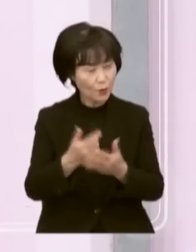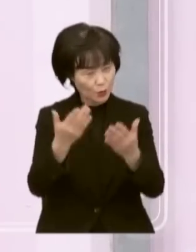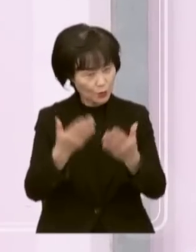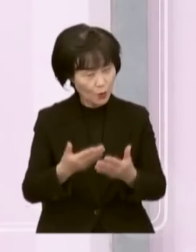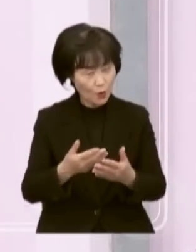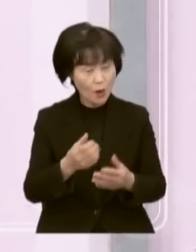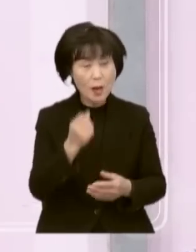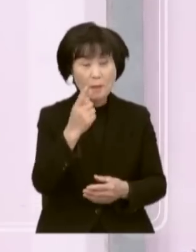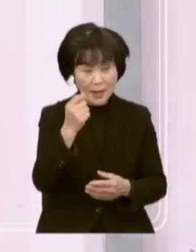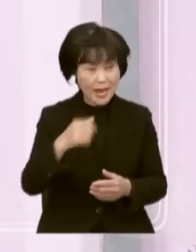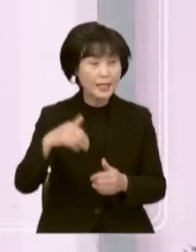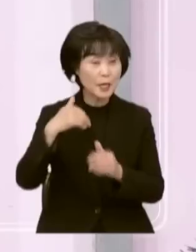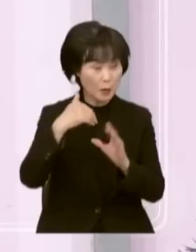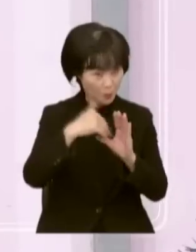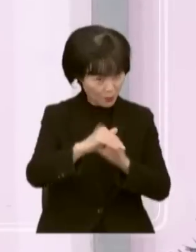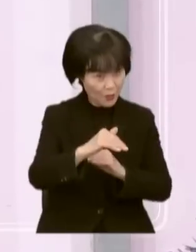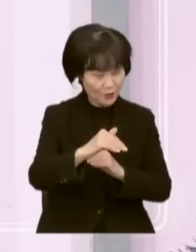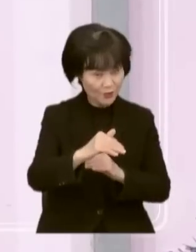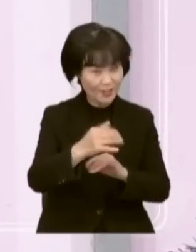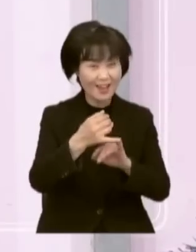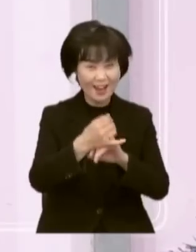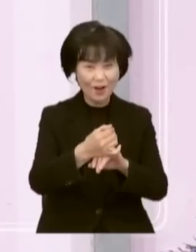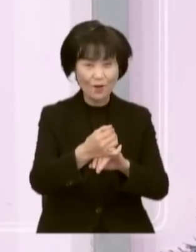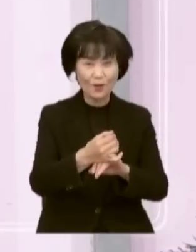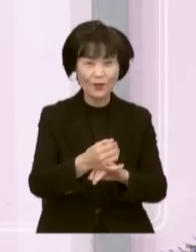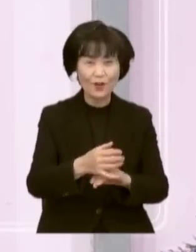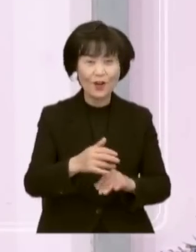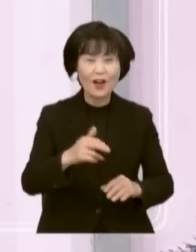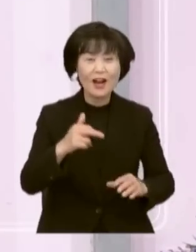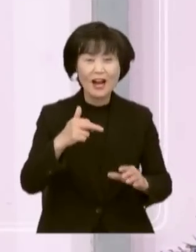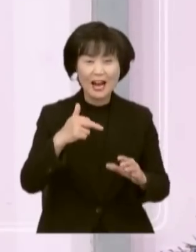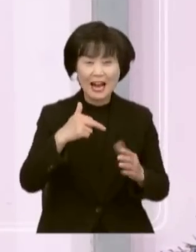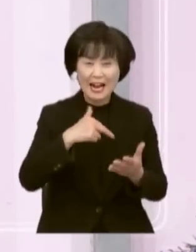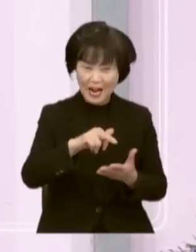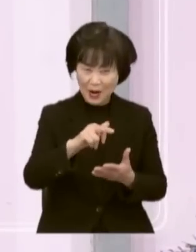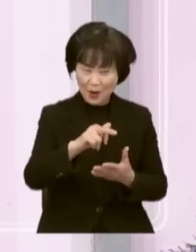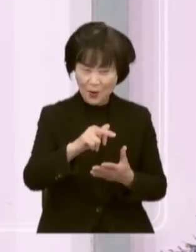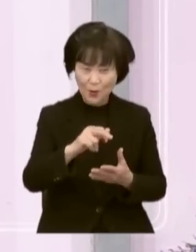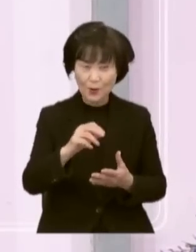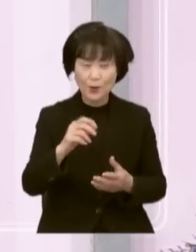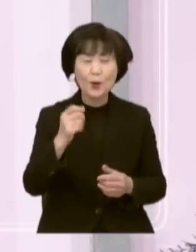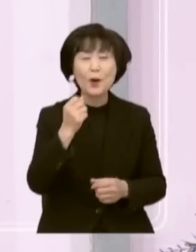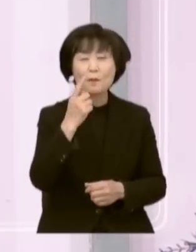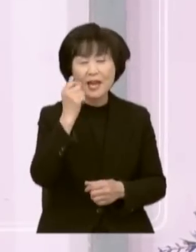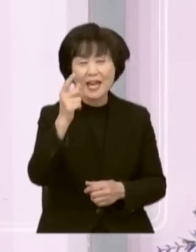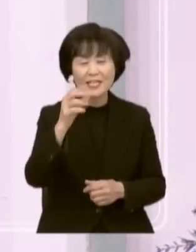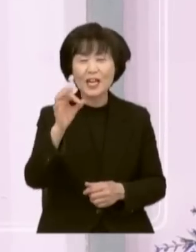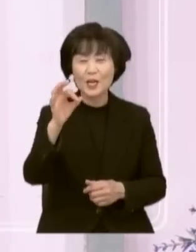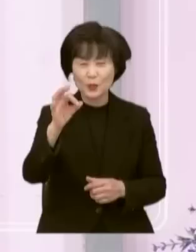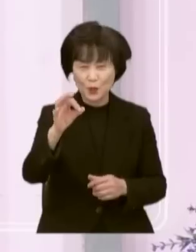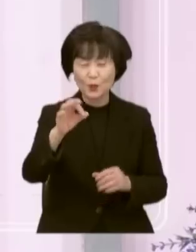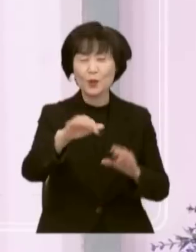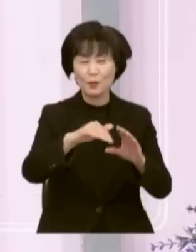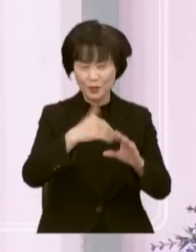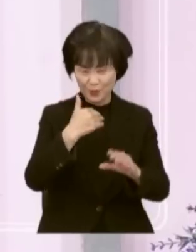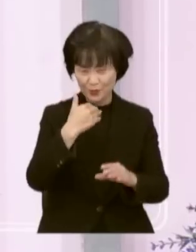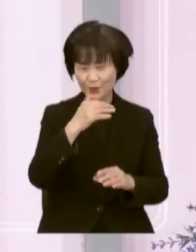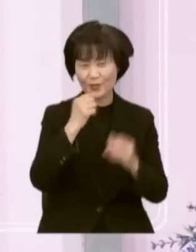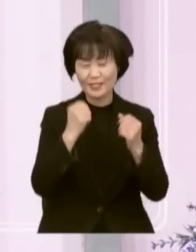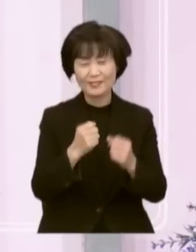주시네. 매달 보낼 거야 하면서 카카오뱅크로 이렇게 막 쏘고 막 이러거든요. 정말